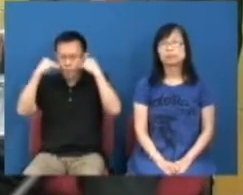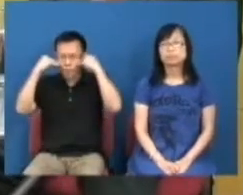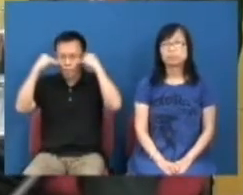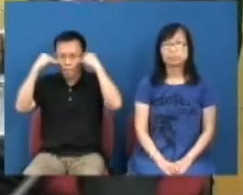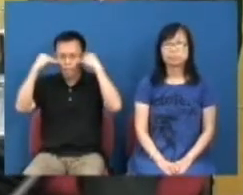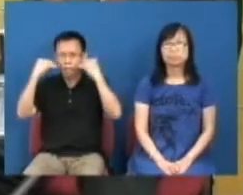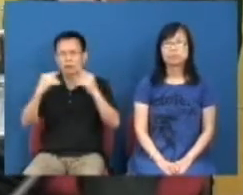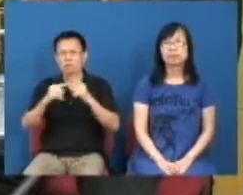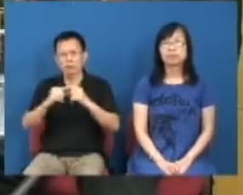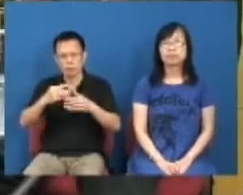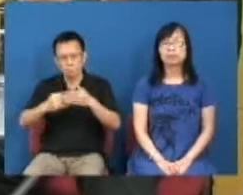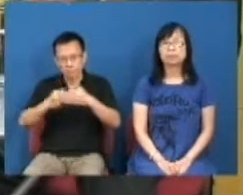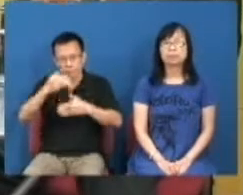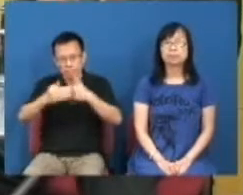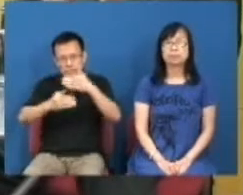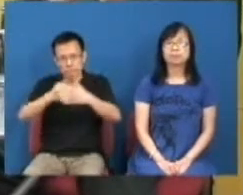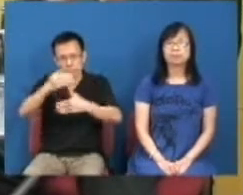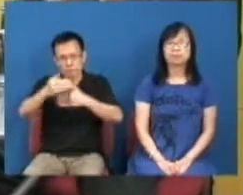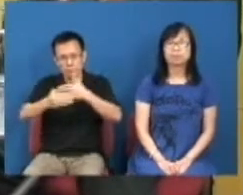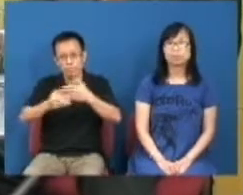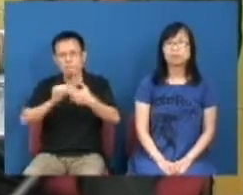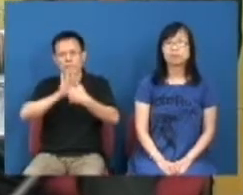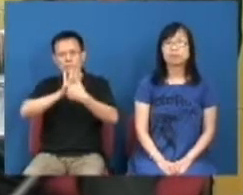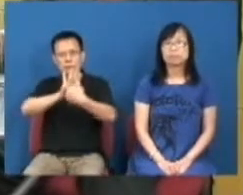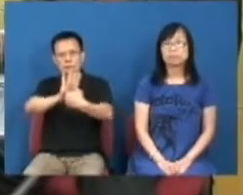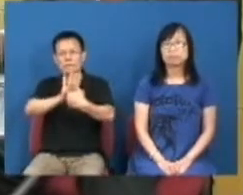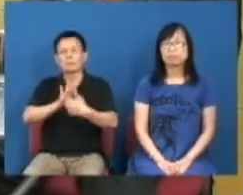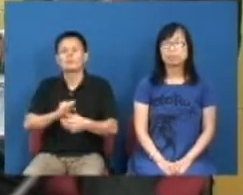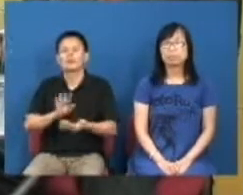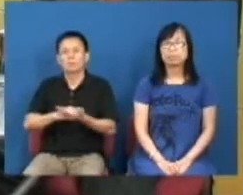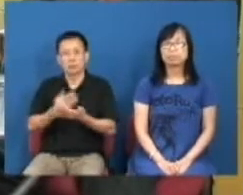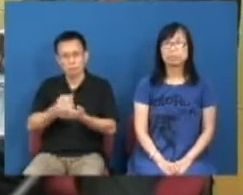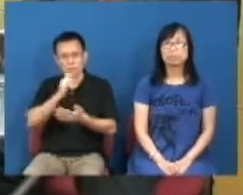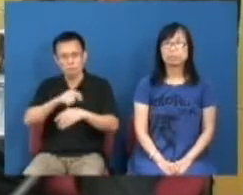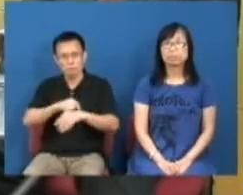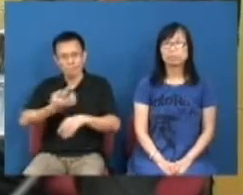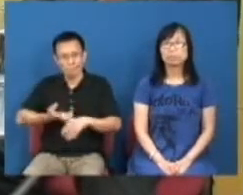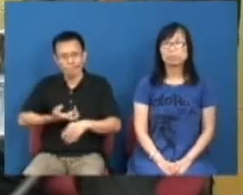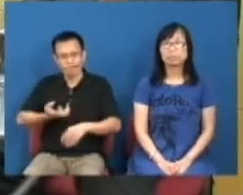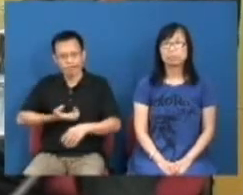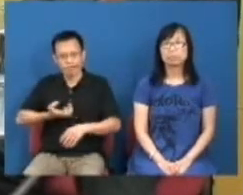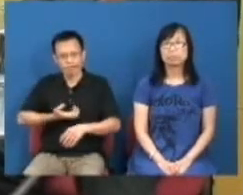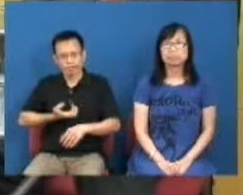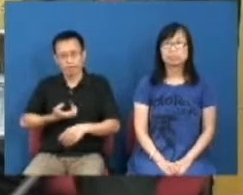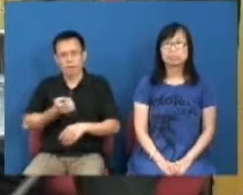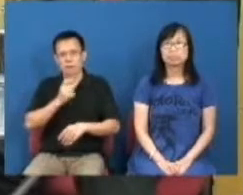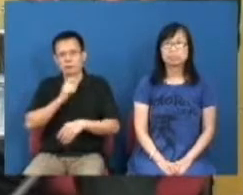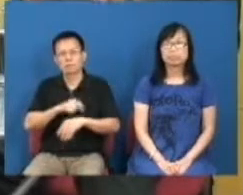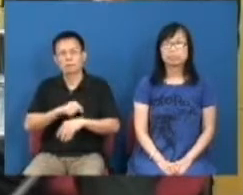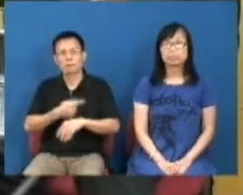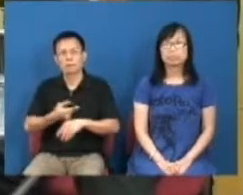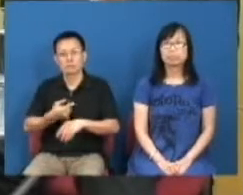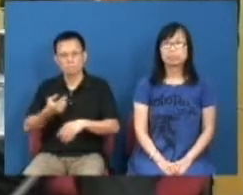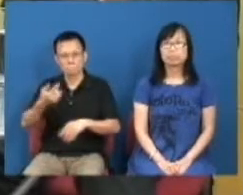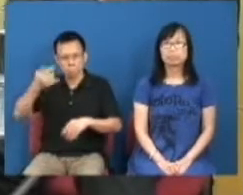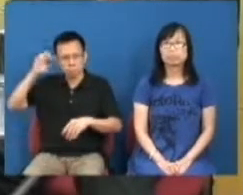指點咧，慢慢慢慢有個抗拒，係咪？咁但係有陣時你真係好嬲噶嘛，咁有陣時你真係轉到牛